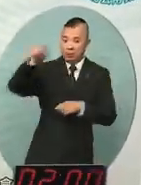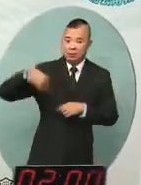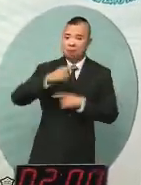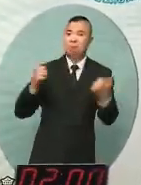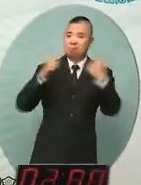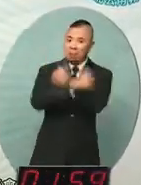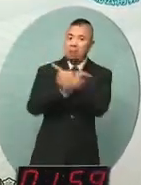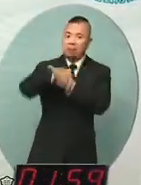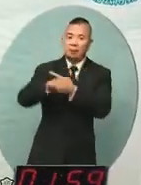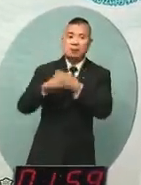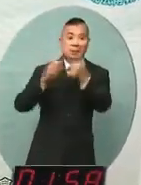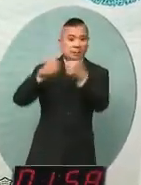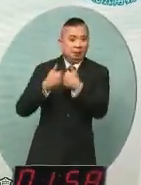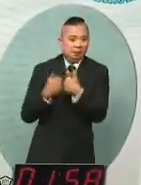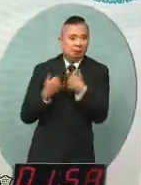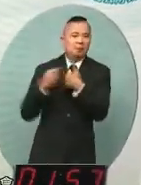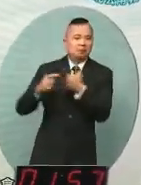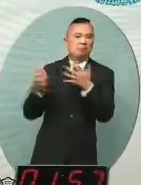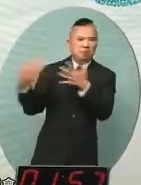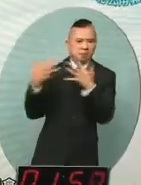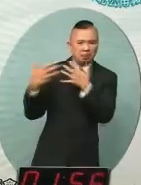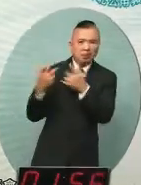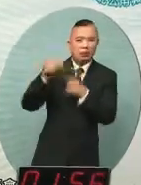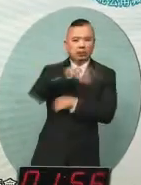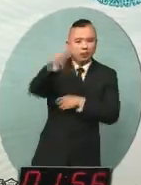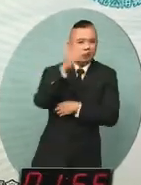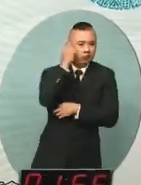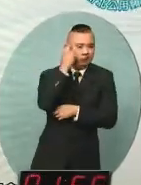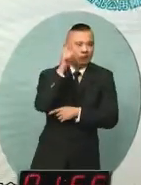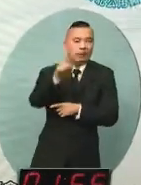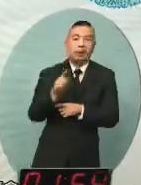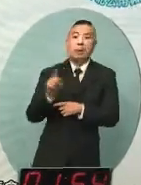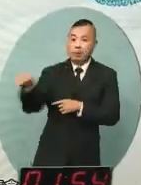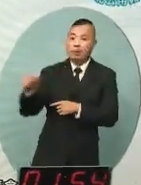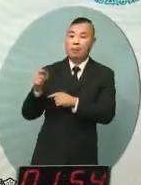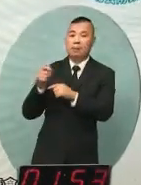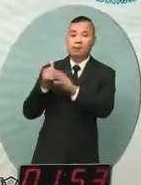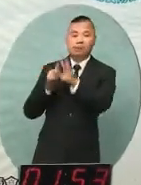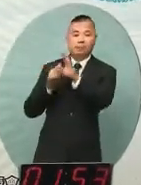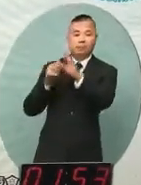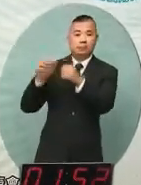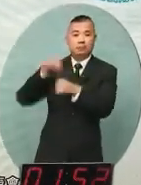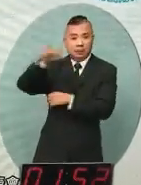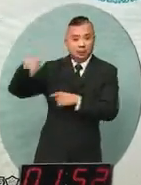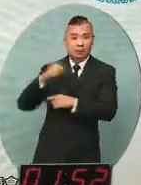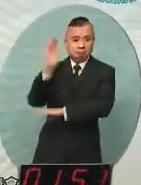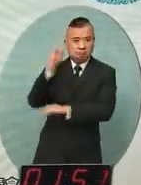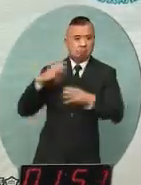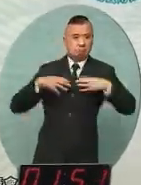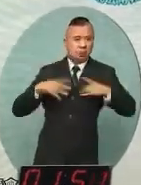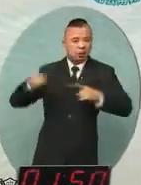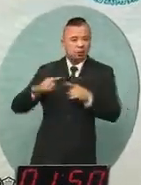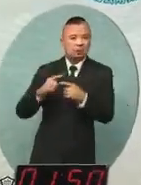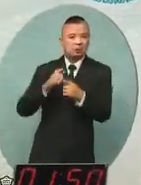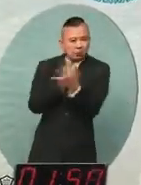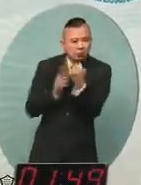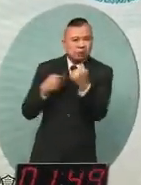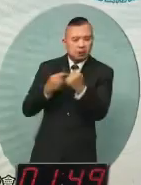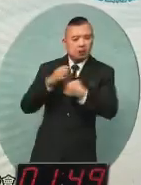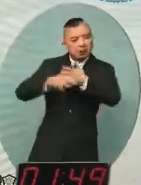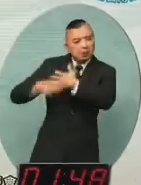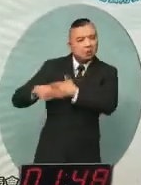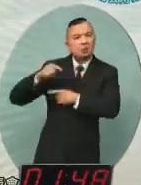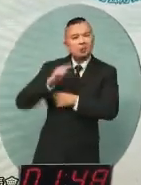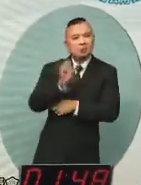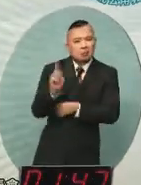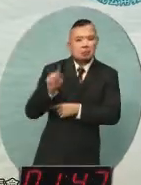就是为大家发声，来表达大家的一些想法。那所以质询就是来帮大家来质询这些官员有没有把好好把工作做好，有没有把我们的市政给做好。所以